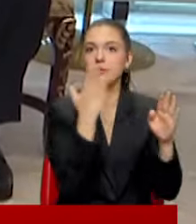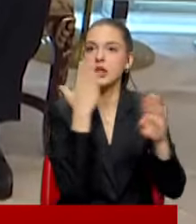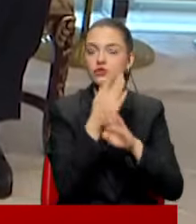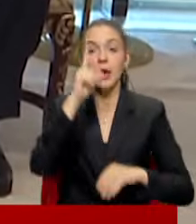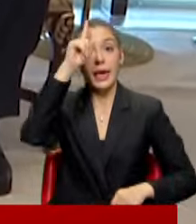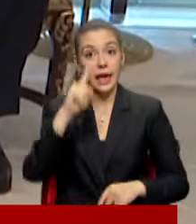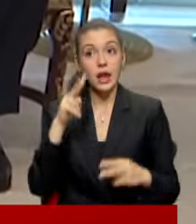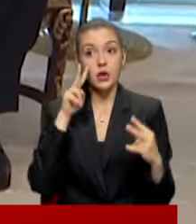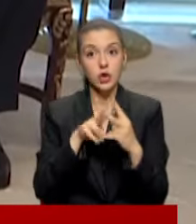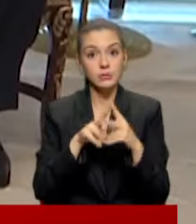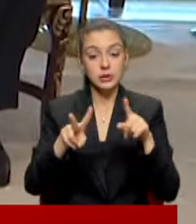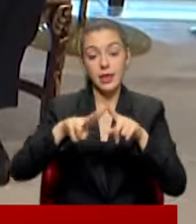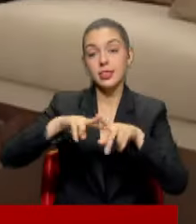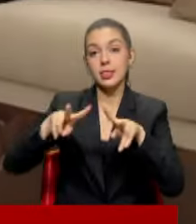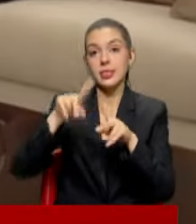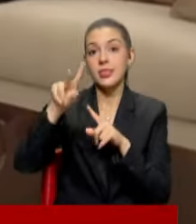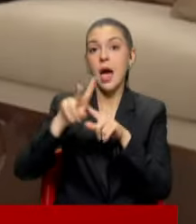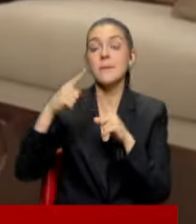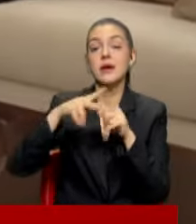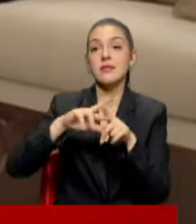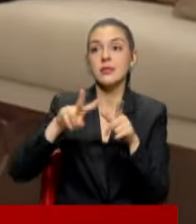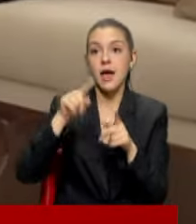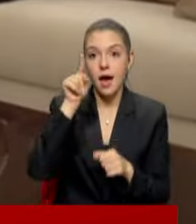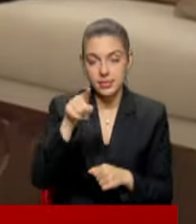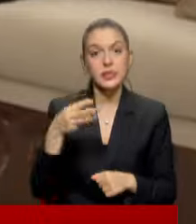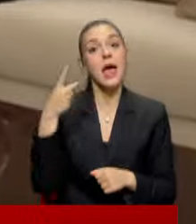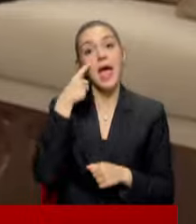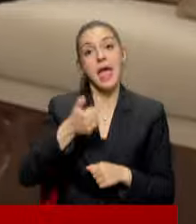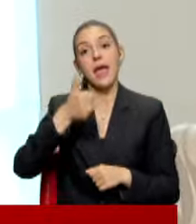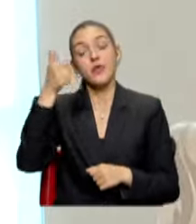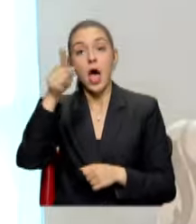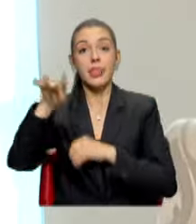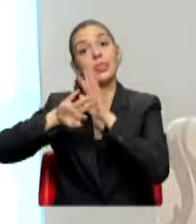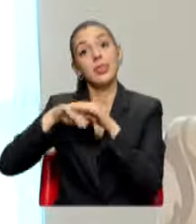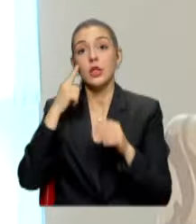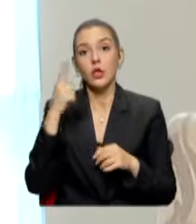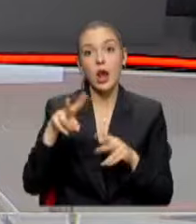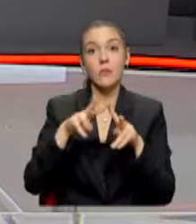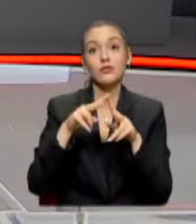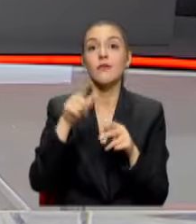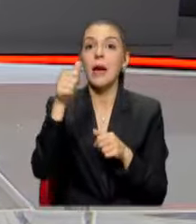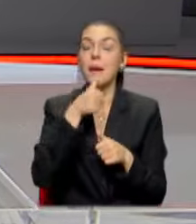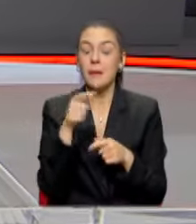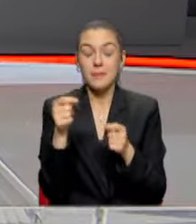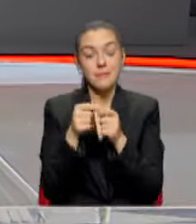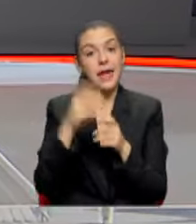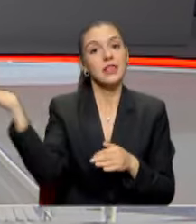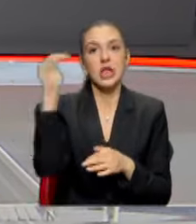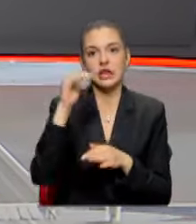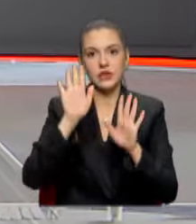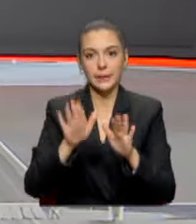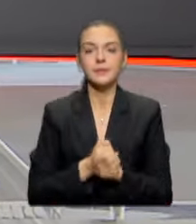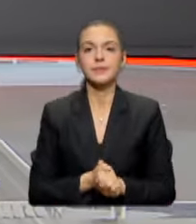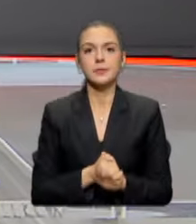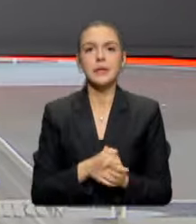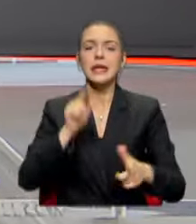de CHP adına Namık'tan AK Parti adına da genel başkan vekili Mustafa Elitaş yer alacak görüşmede Evet Siyasi